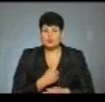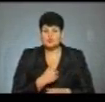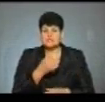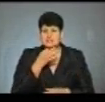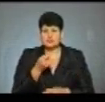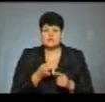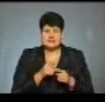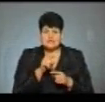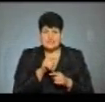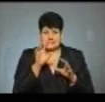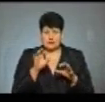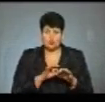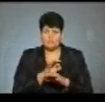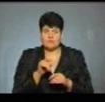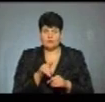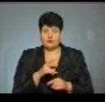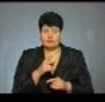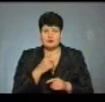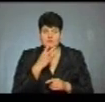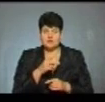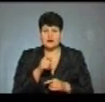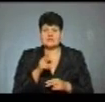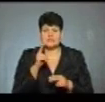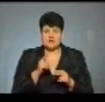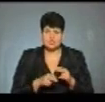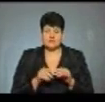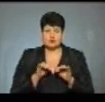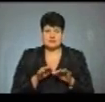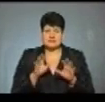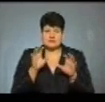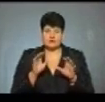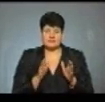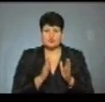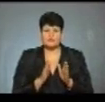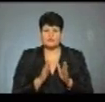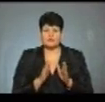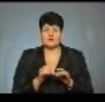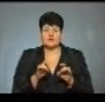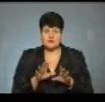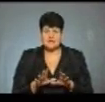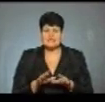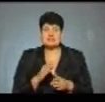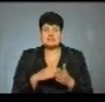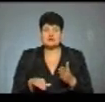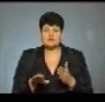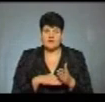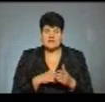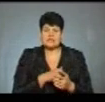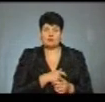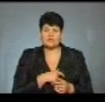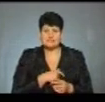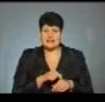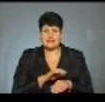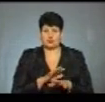цей законопроект був одним із тих, які передбачають завершення процесу законодавчого врегулювання, скасування депутатської недоторканності. Отже,